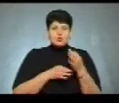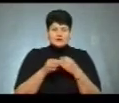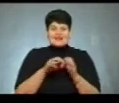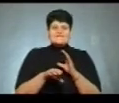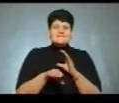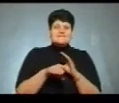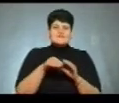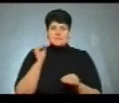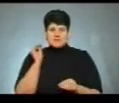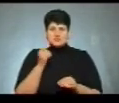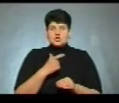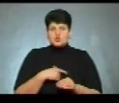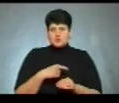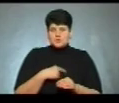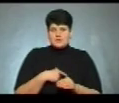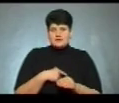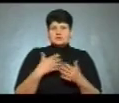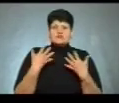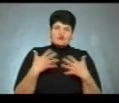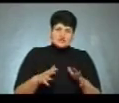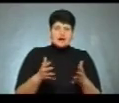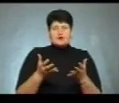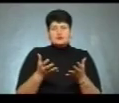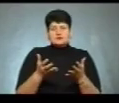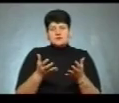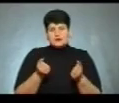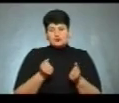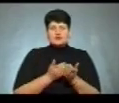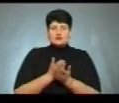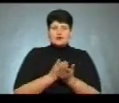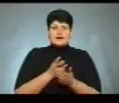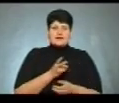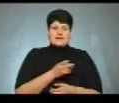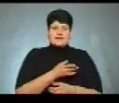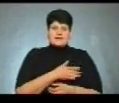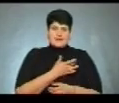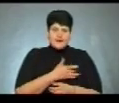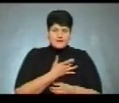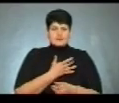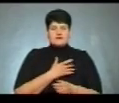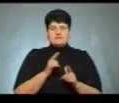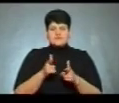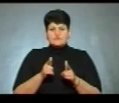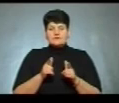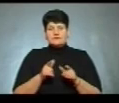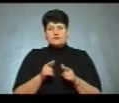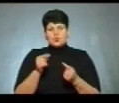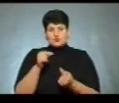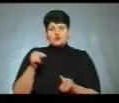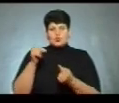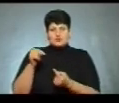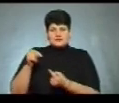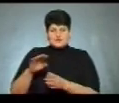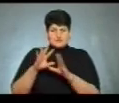вибравши собі, чи вже утримуючи послуги няні, узгодивши з нею ці моменти щодо